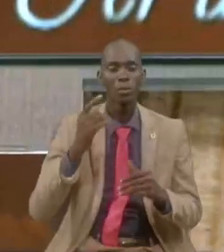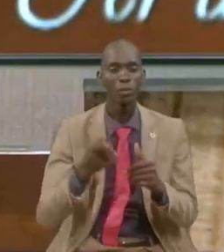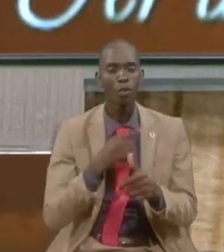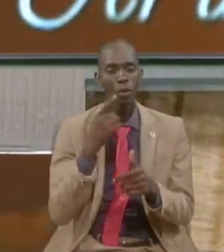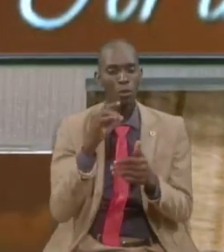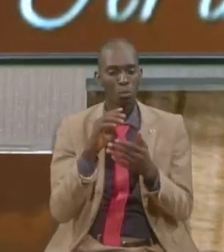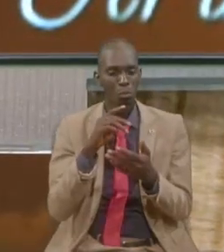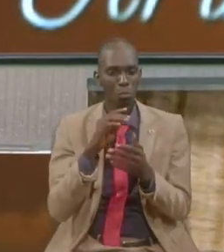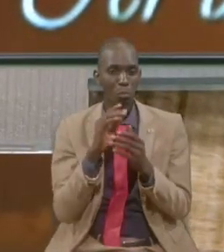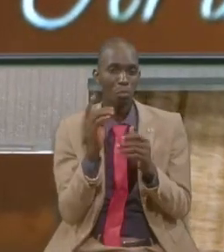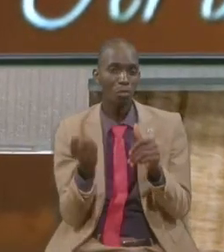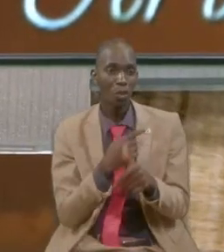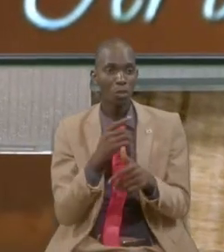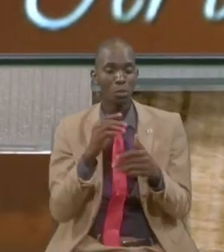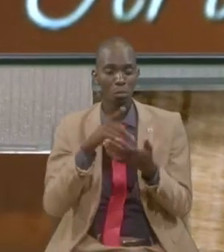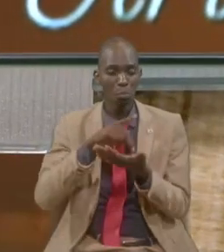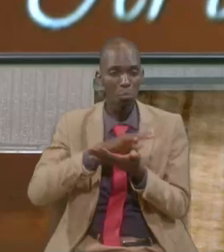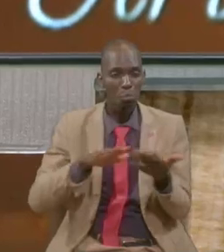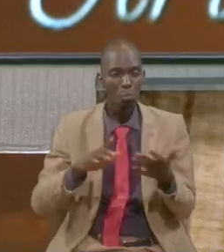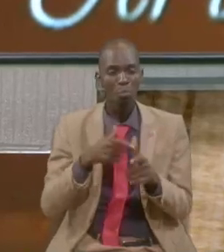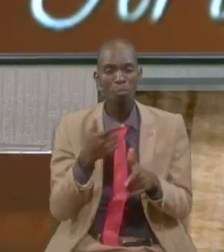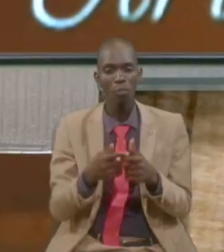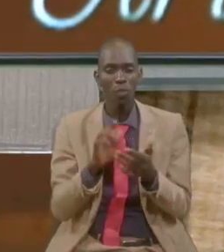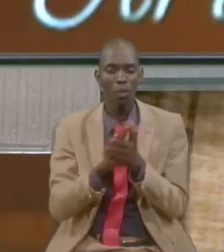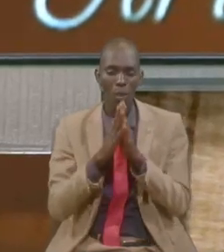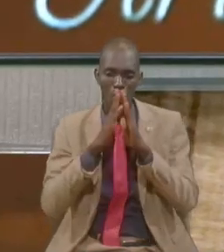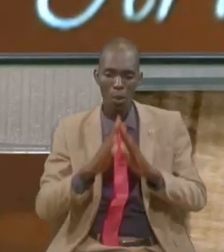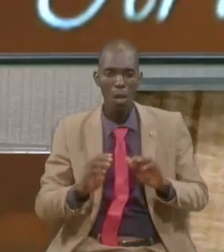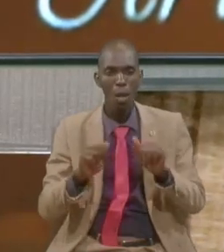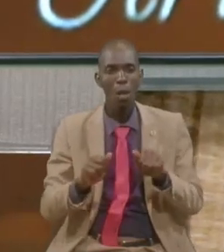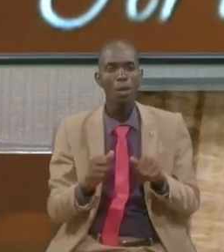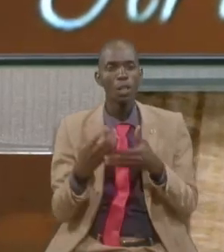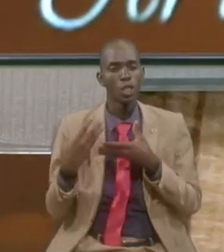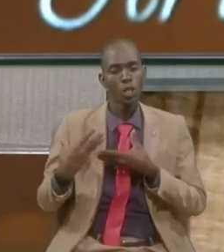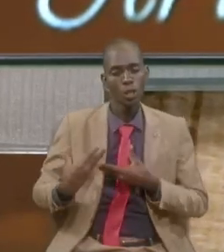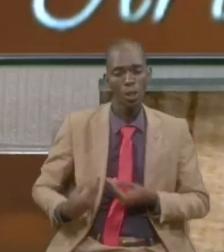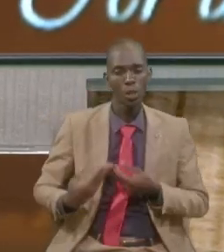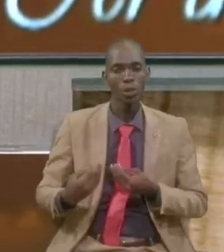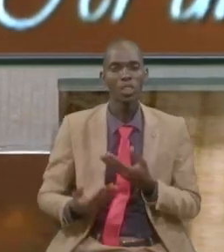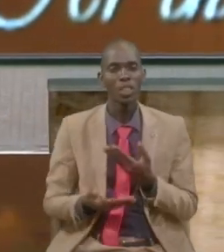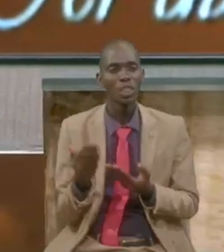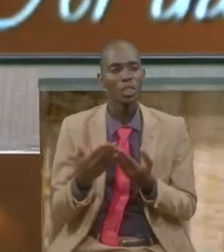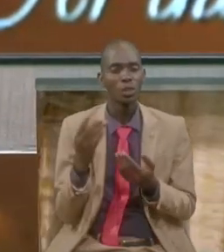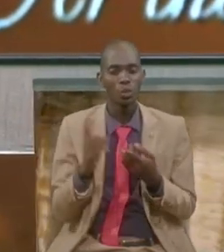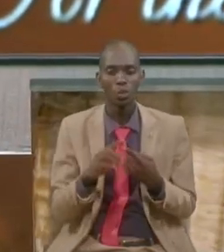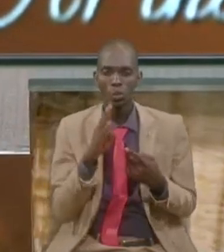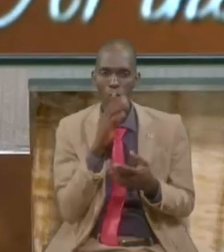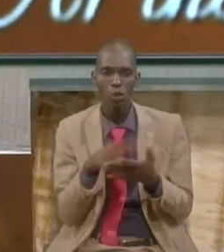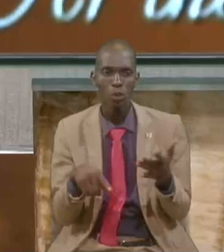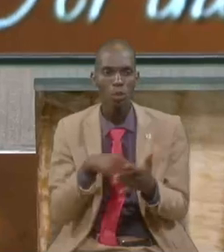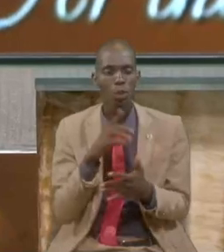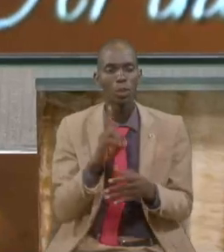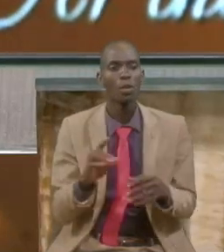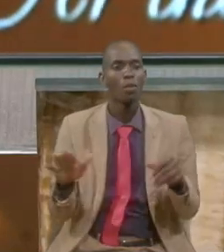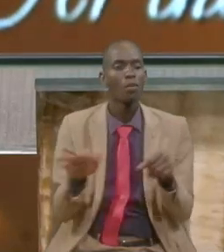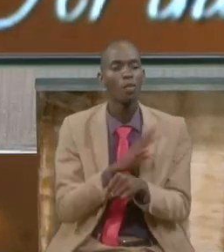pure, ensuite pacifique, modérée, conciliante, pleine de miséricorde et